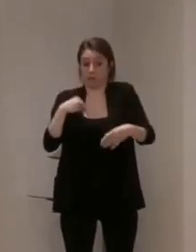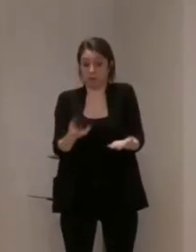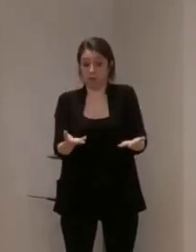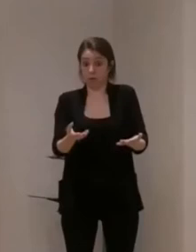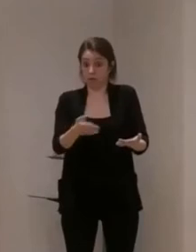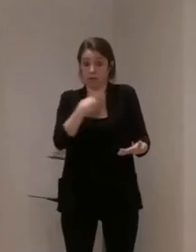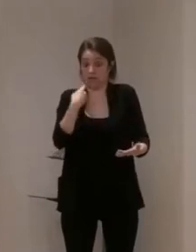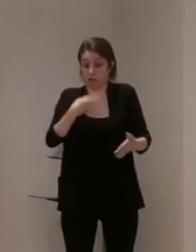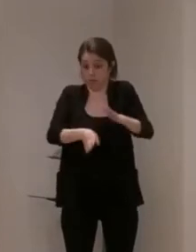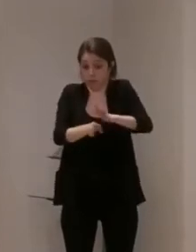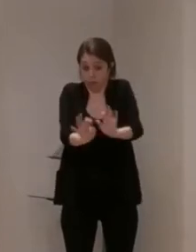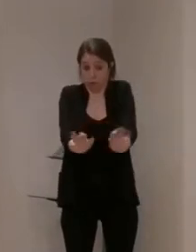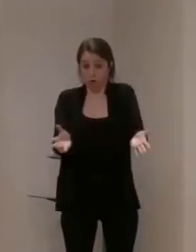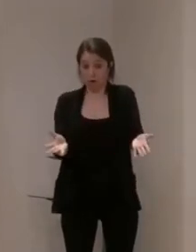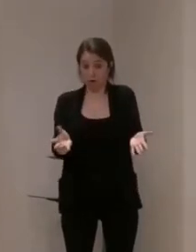segueix,